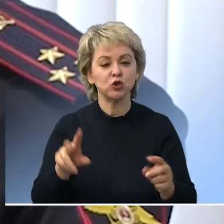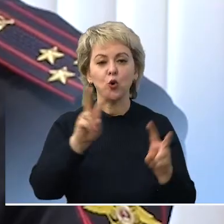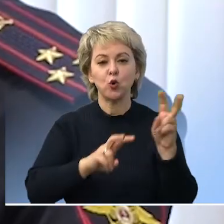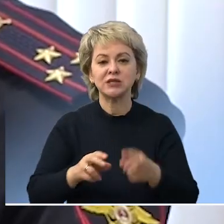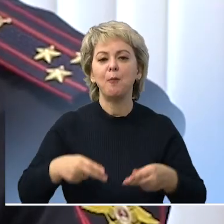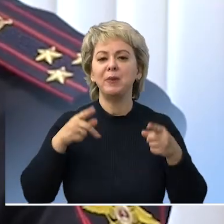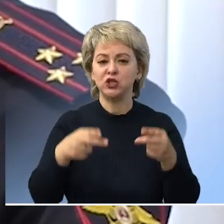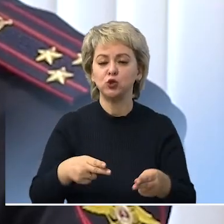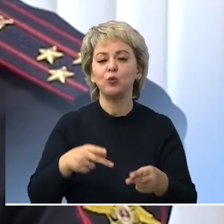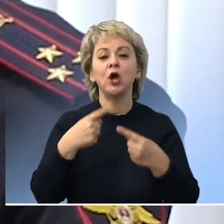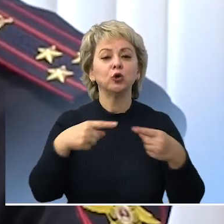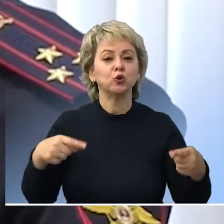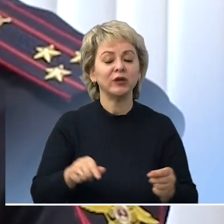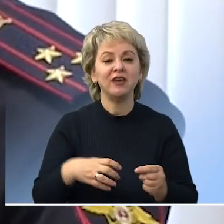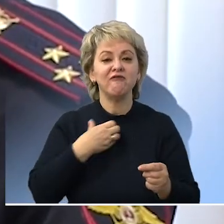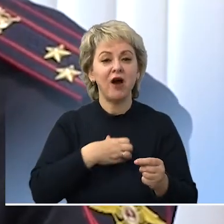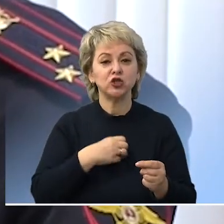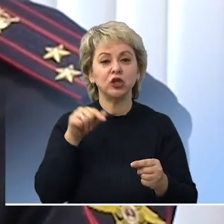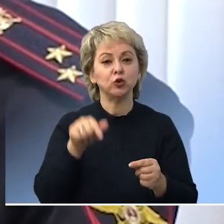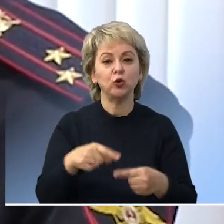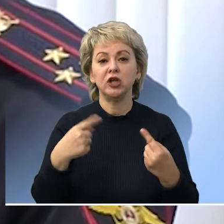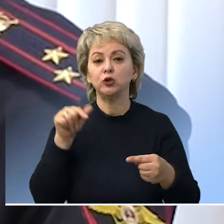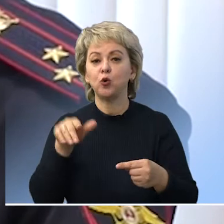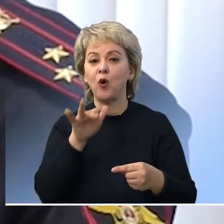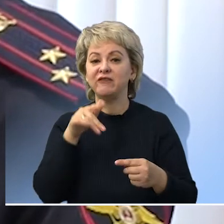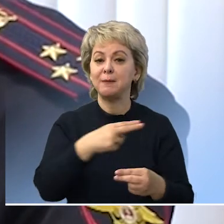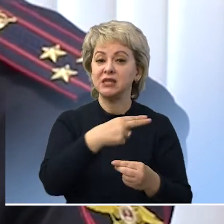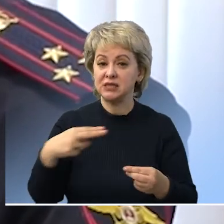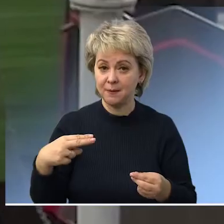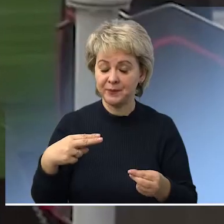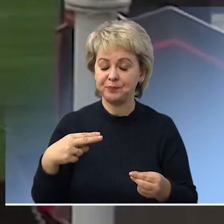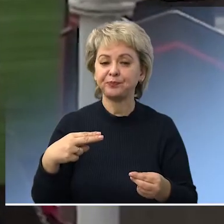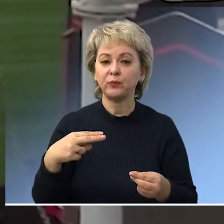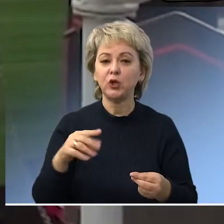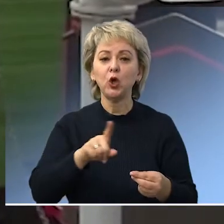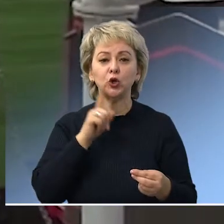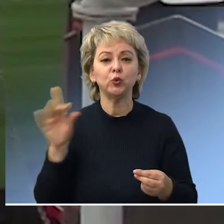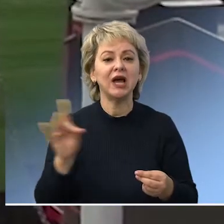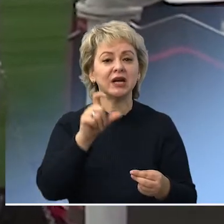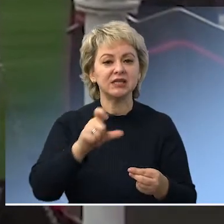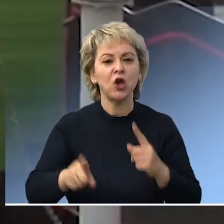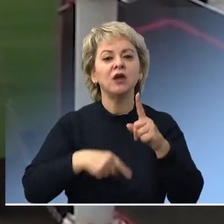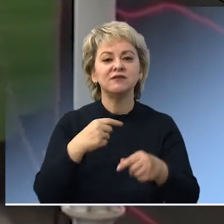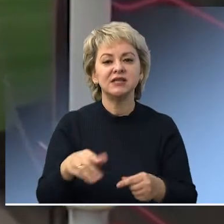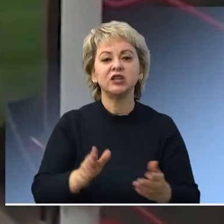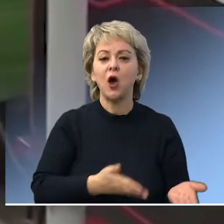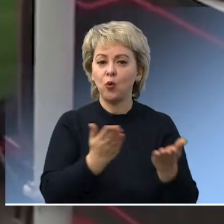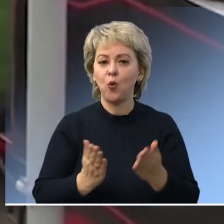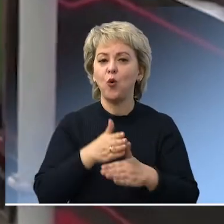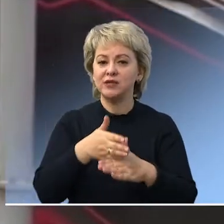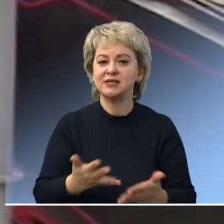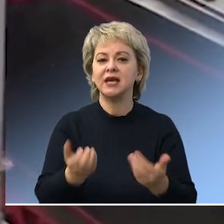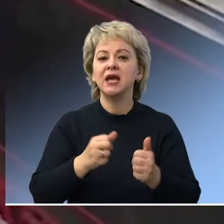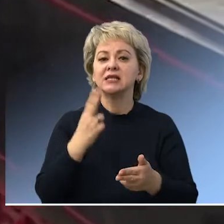по розыску преступников и другие, актуальные на тот или иной период темы. Юные ростовчане – всегда желанные гости